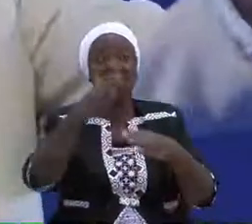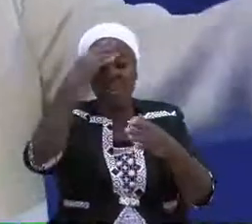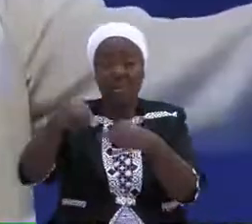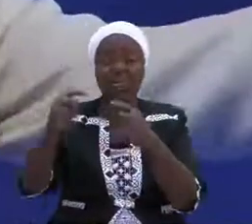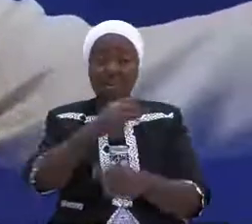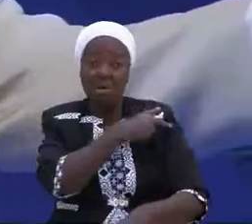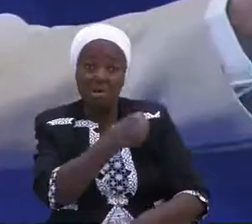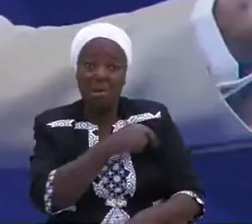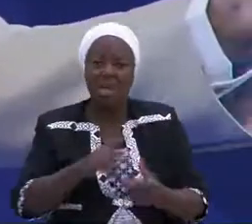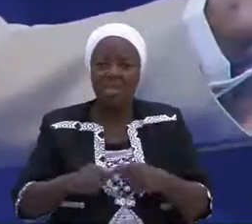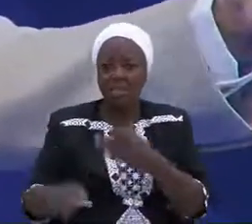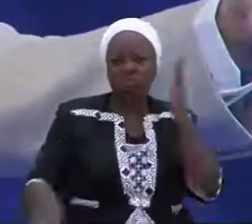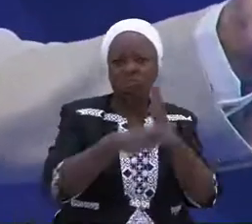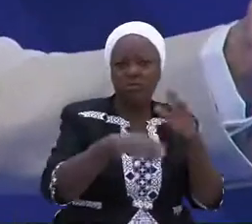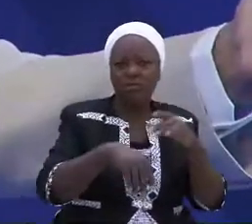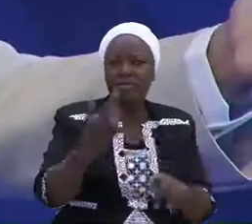à l'hôpital, je suis guéri.